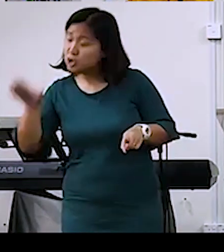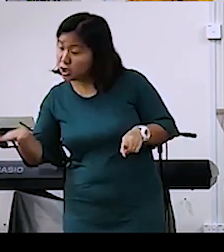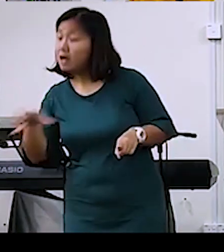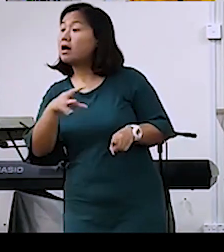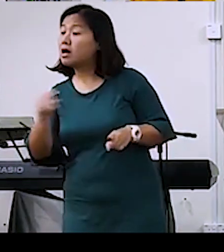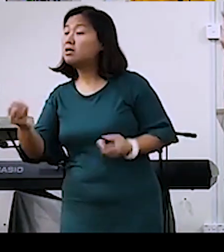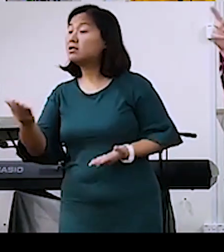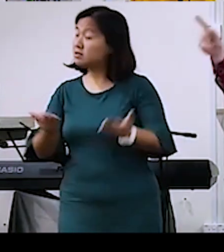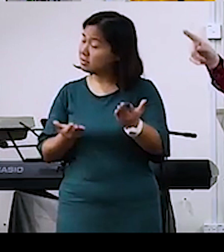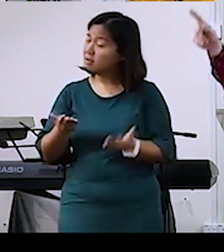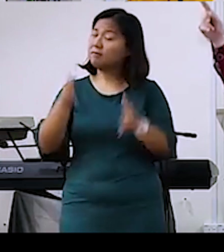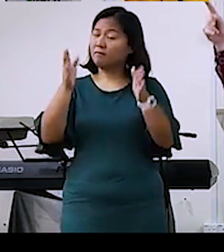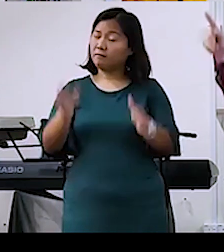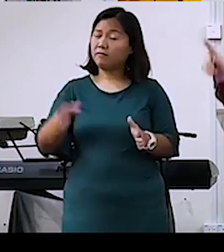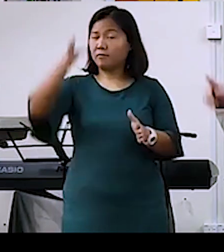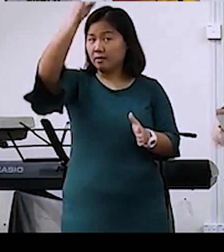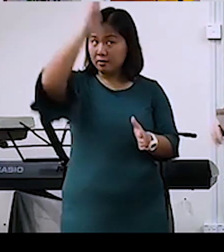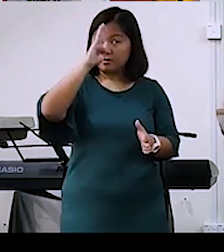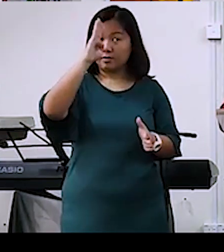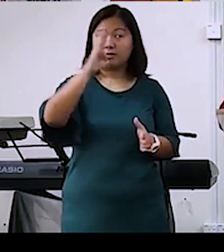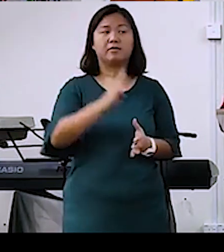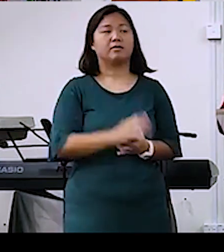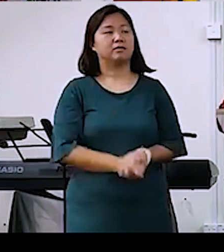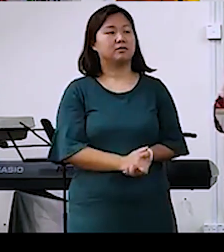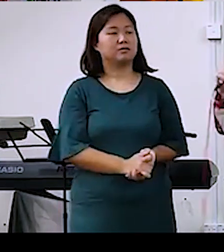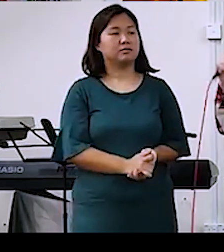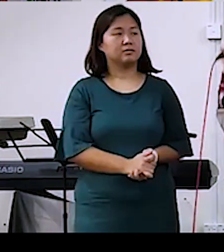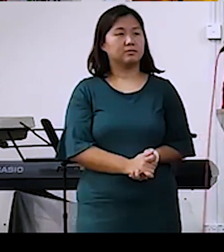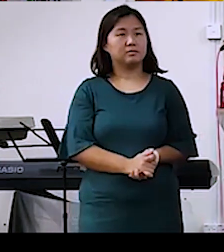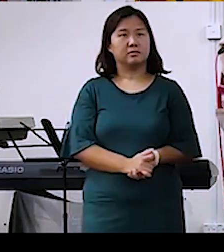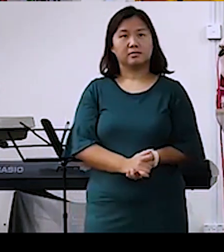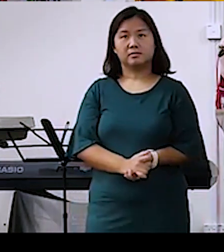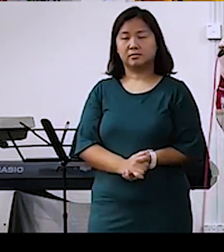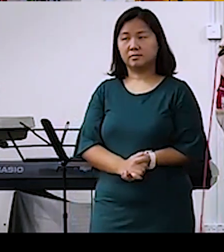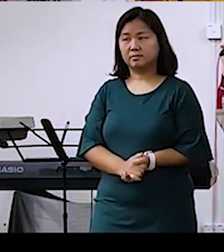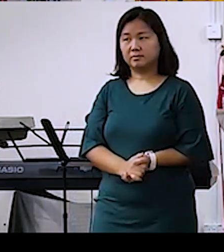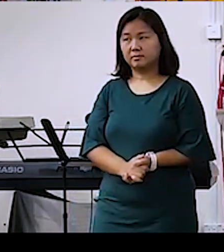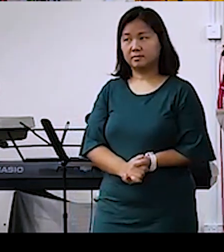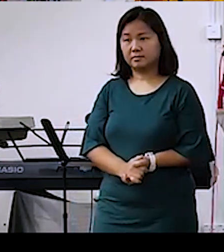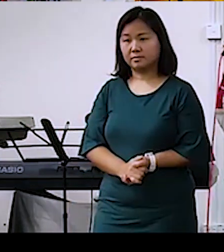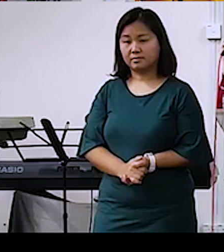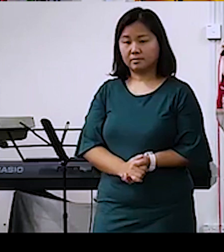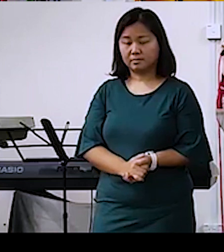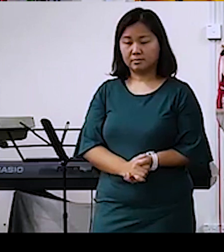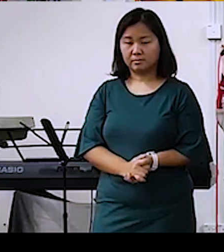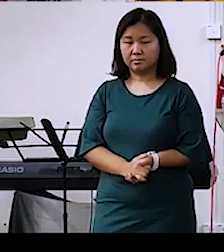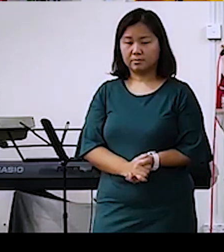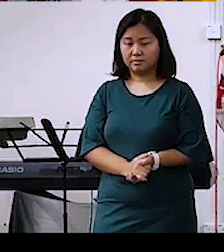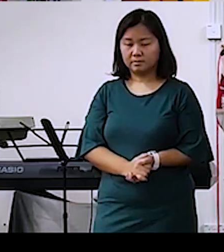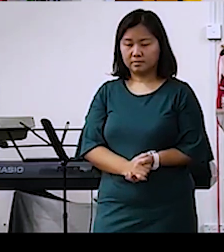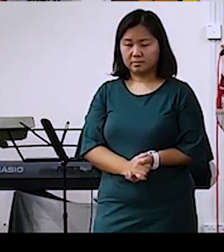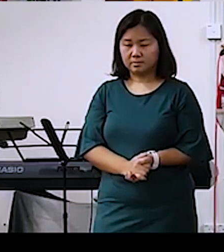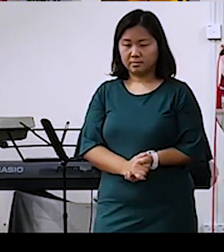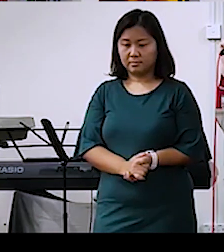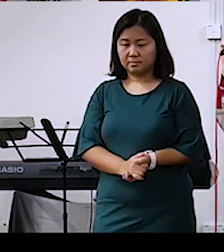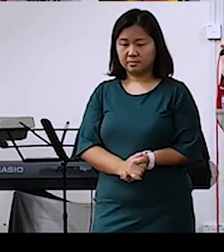servant of God. 很多时候呢，因为我们在享受着成为主耶稣基督的孩子，那么忘了其实我们